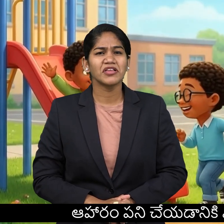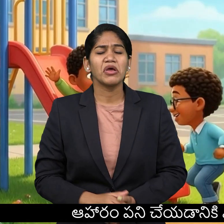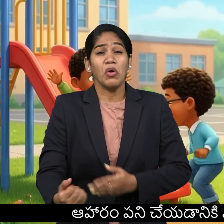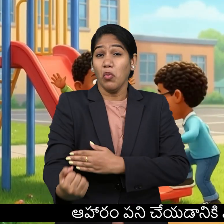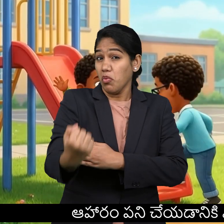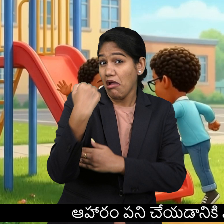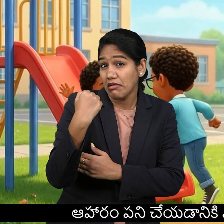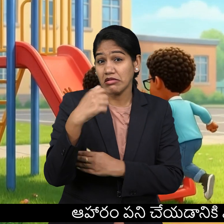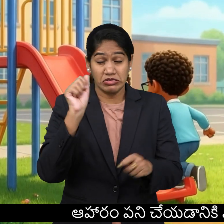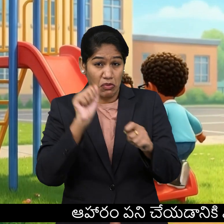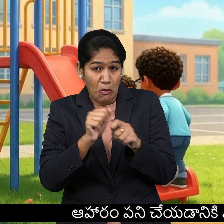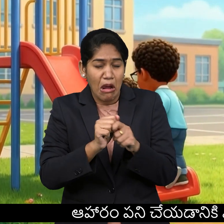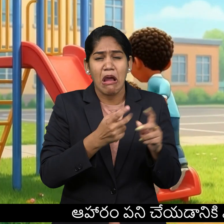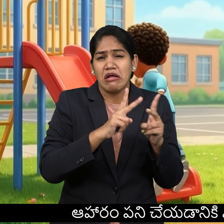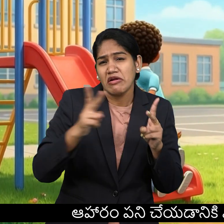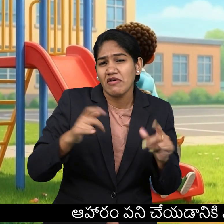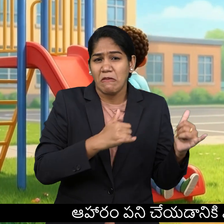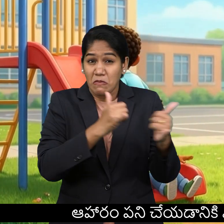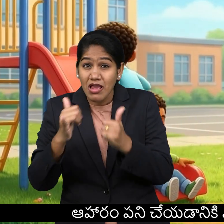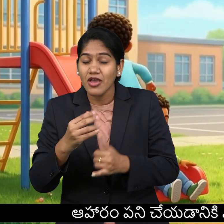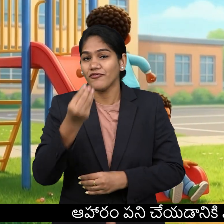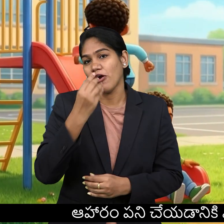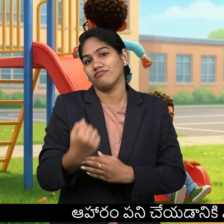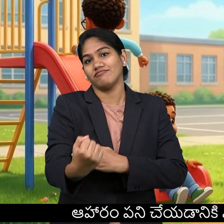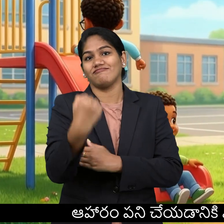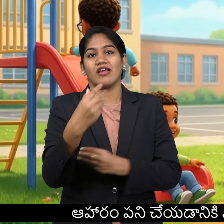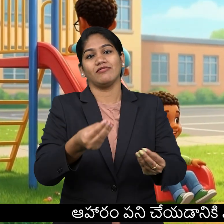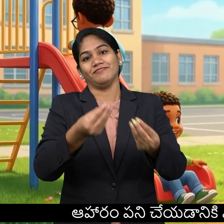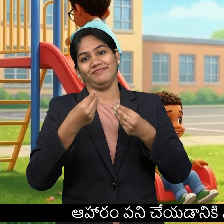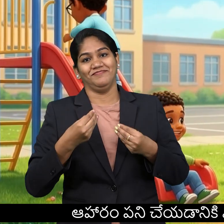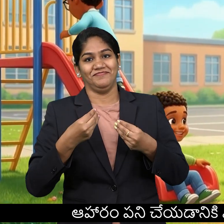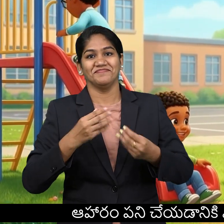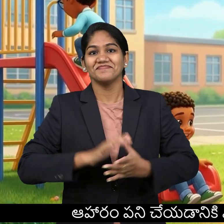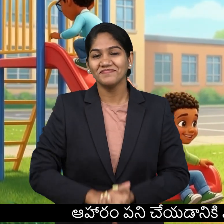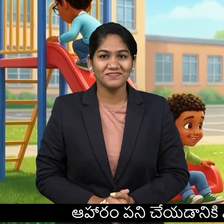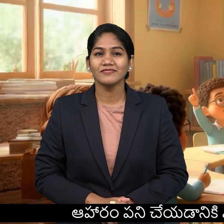ఆహారం పని చేయడానికి మరియు ఆడుకోవడానికి శక్తినిస్తుంది.